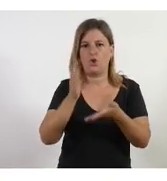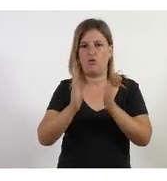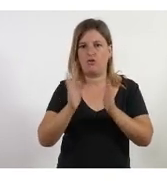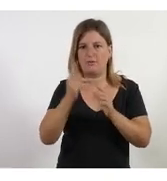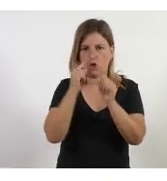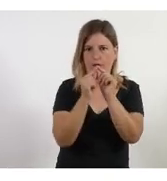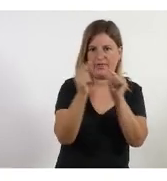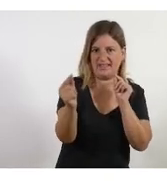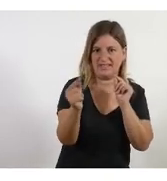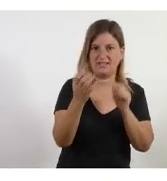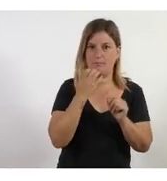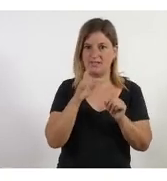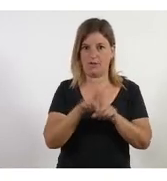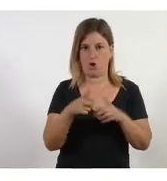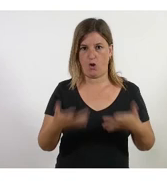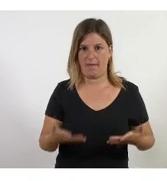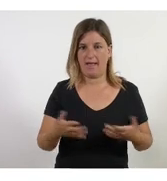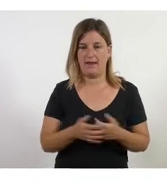per exemple, el que estem fent ara.